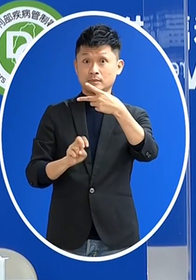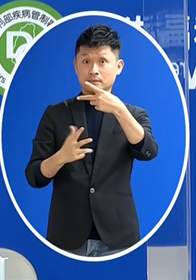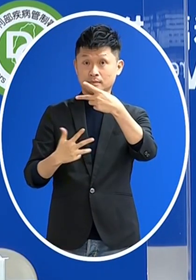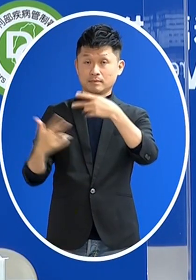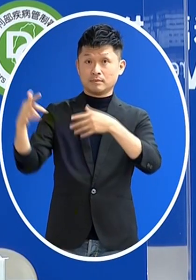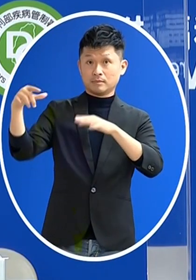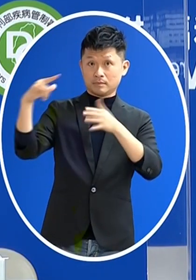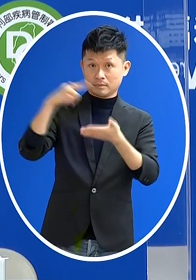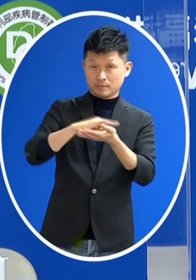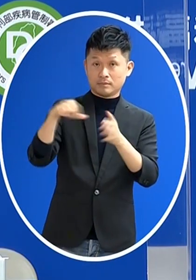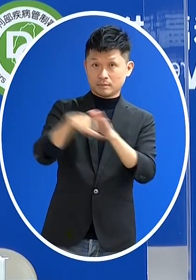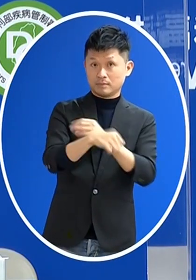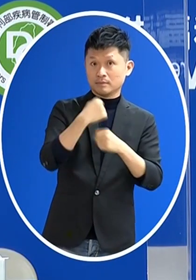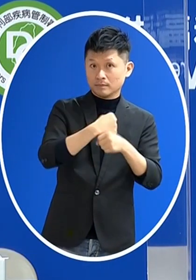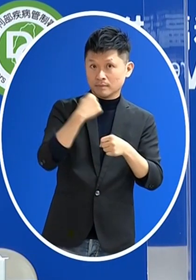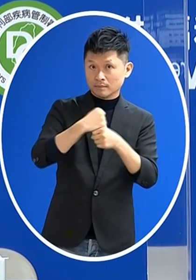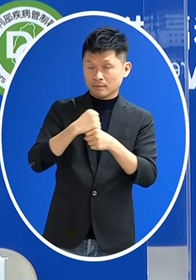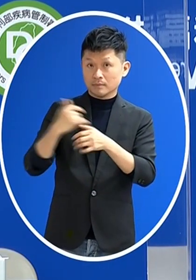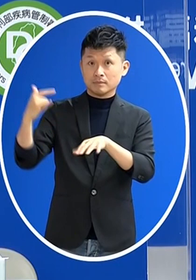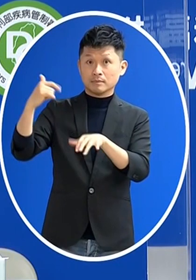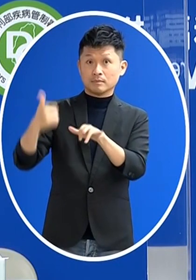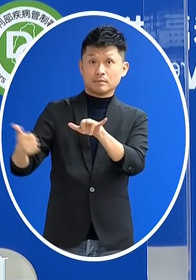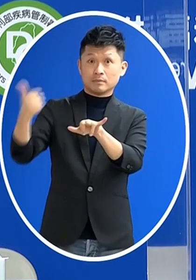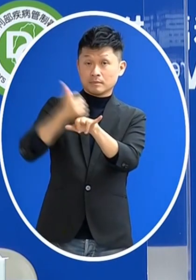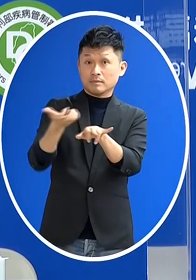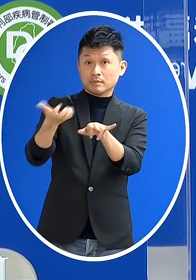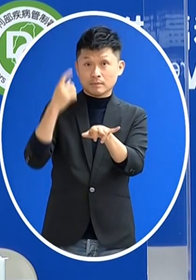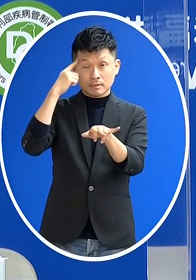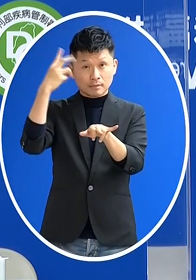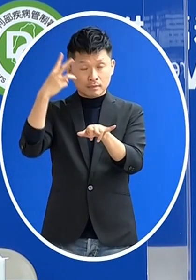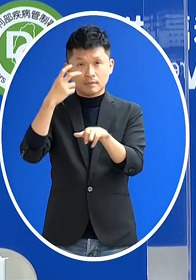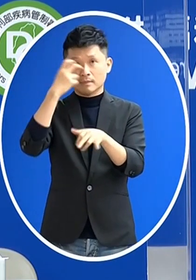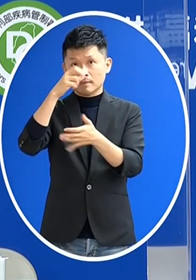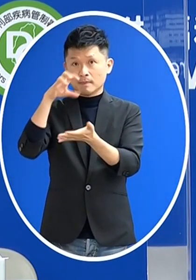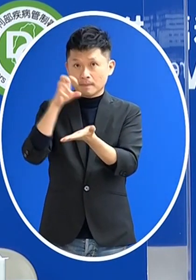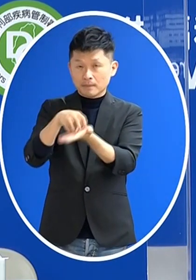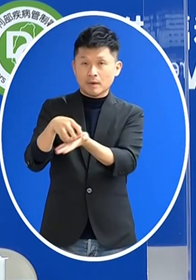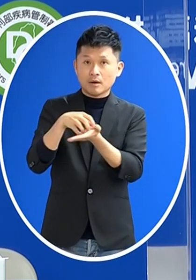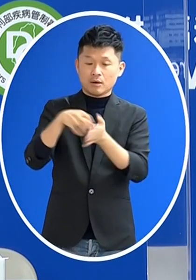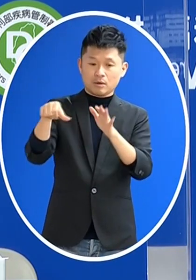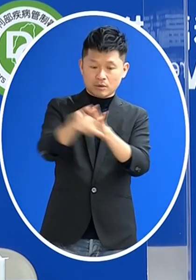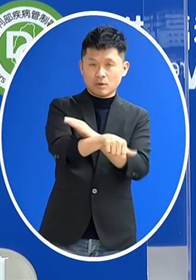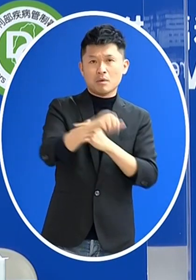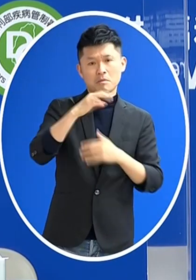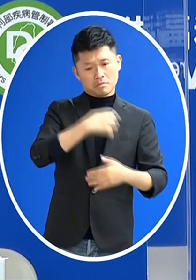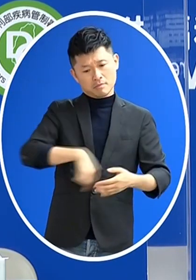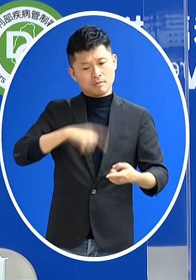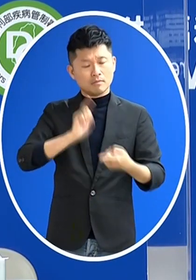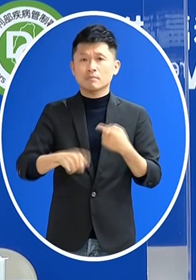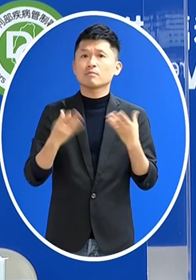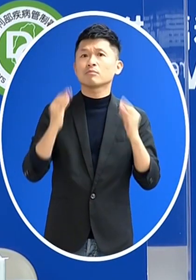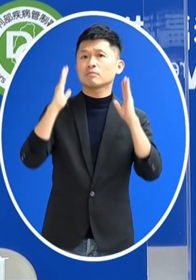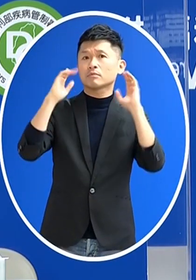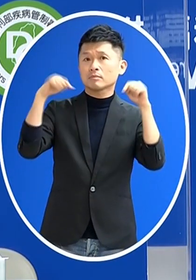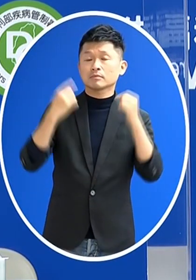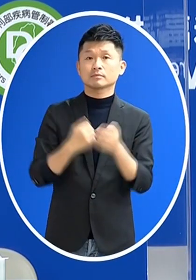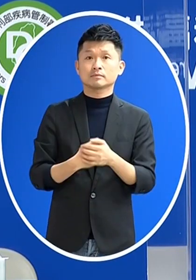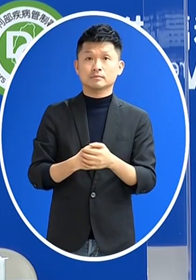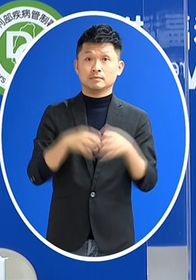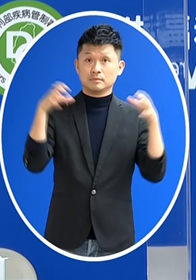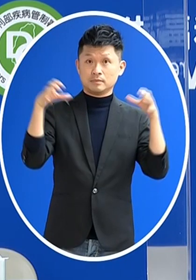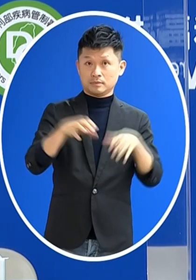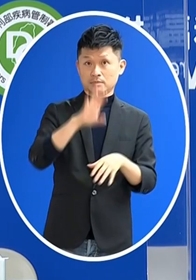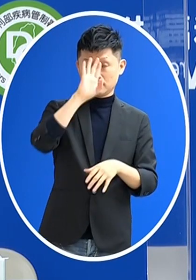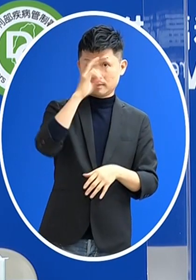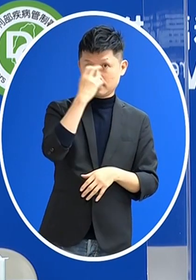那搭机前3日的阴性检验报告有，那入境的时候是没有症状。那在集中检疫所进行